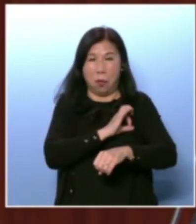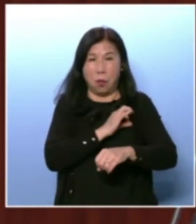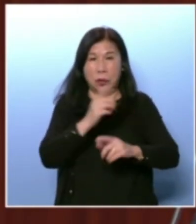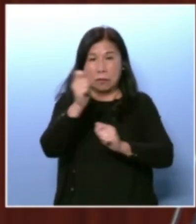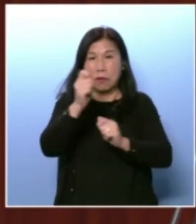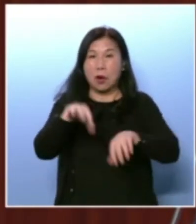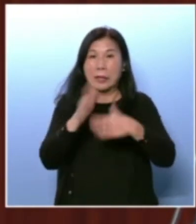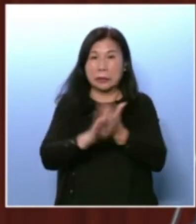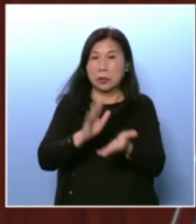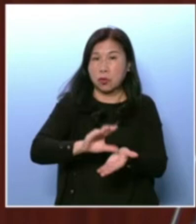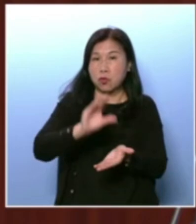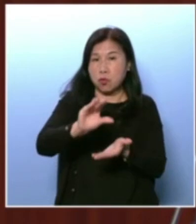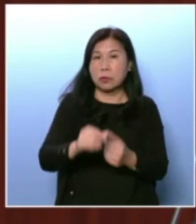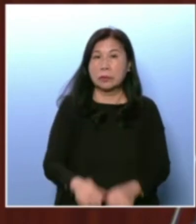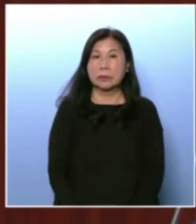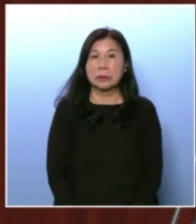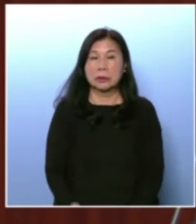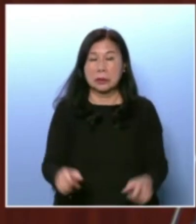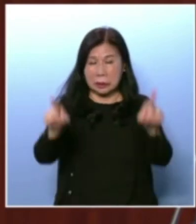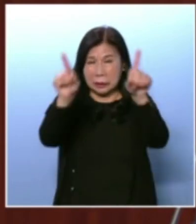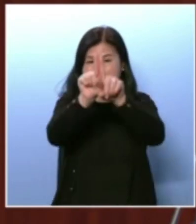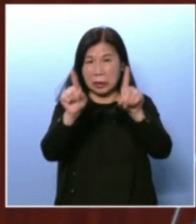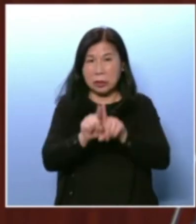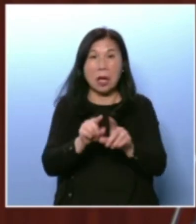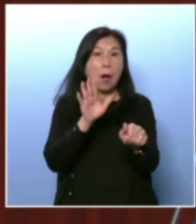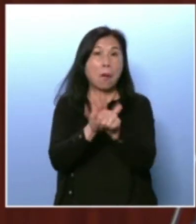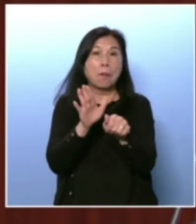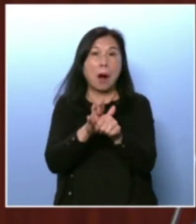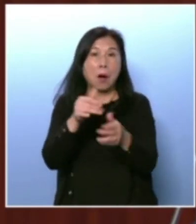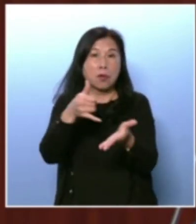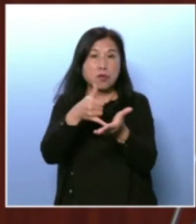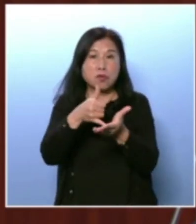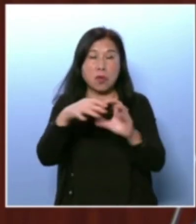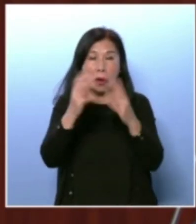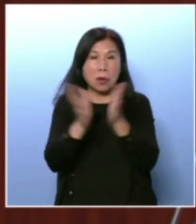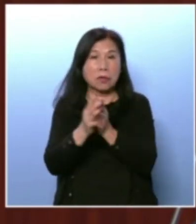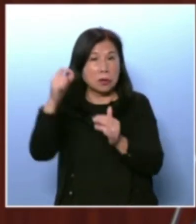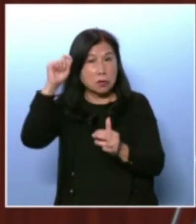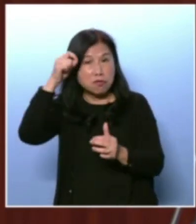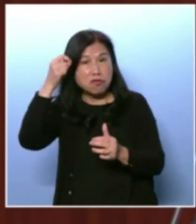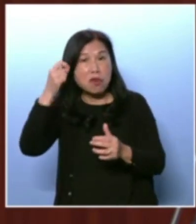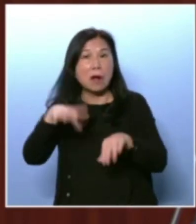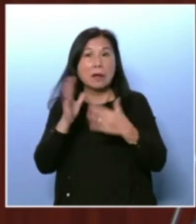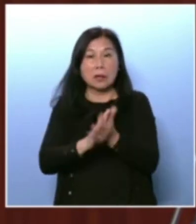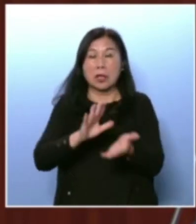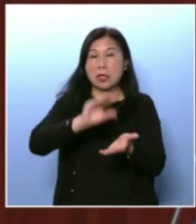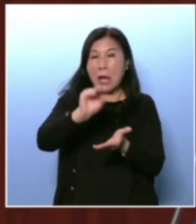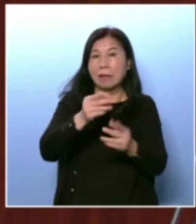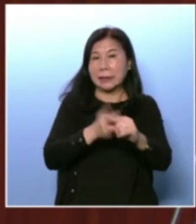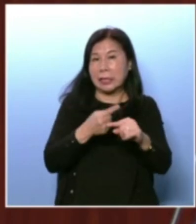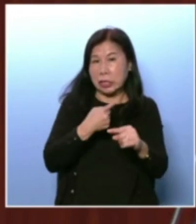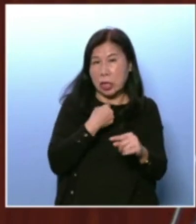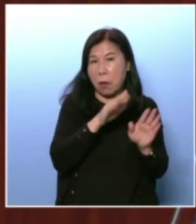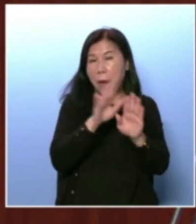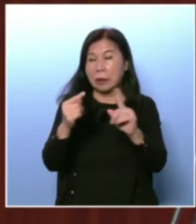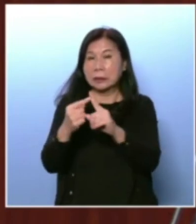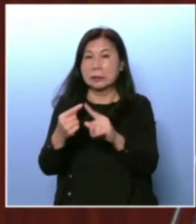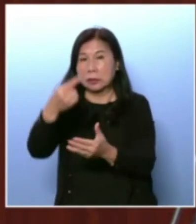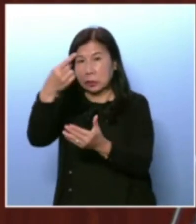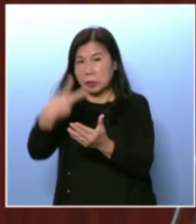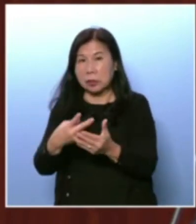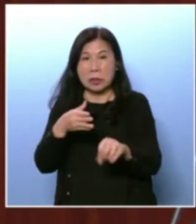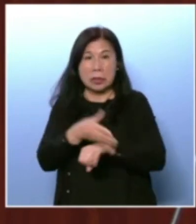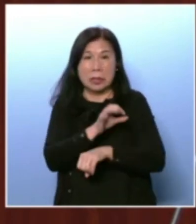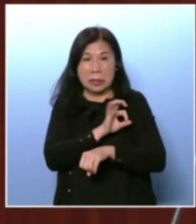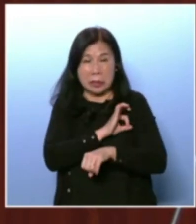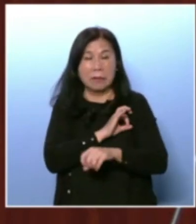府采取精准扶贫政策，将资源投放在最需要帮助的人，措施获社